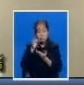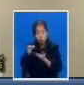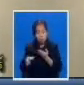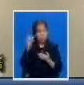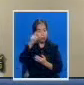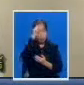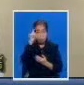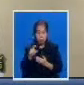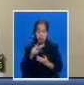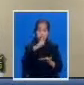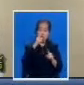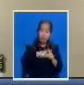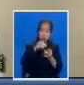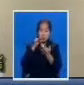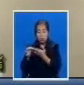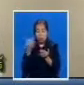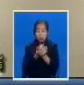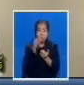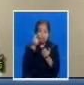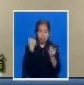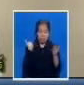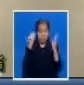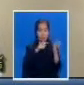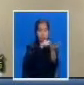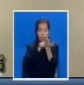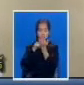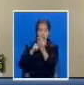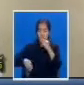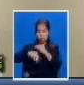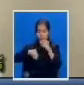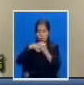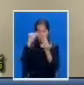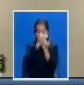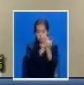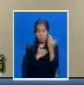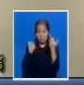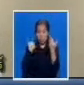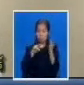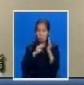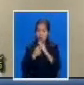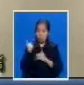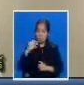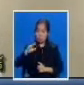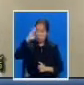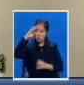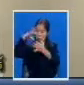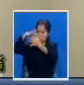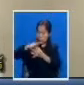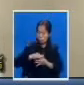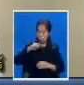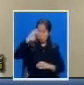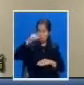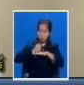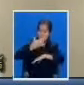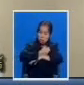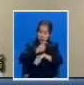หรือจะเช่าซื้อนะครับเพราะตอนนี้ก็เริ่มมีข้อเสนอที่เพิ่มเติมเข้ามาเช่นจะมีการตั้งบริษัทลูกหรือว่าอาจจะเป็นแนวทางของการที่